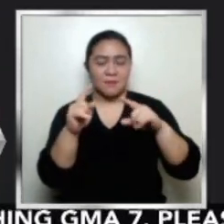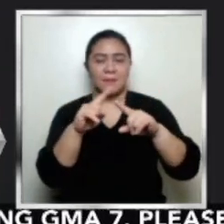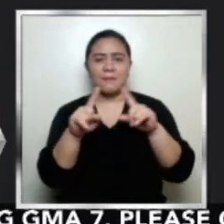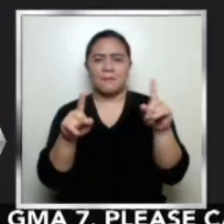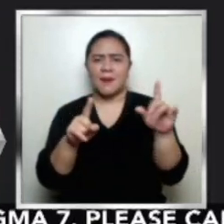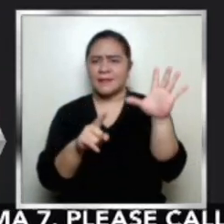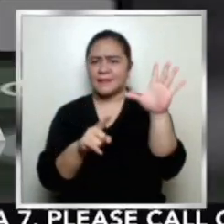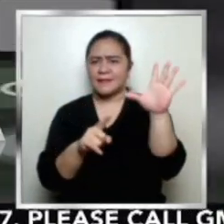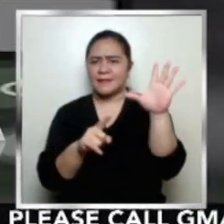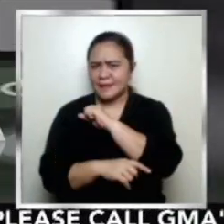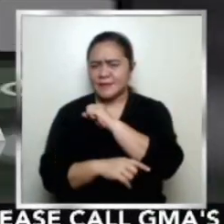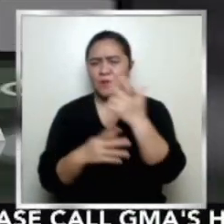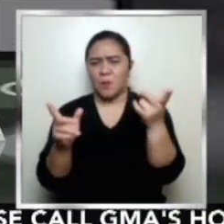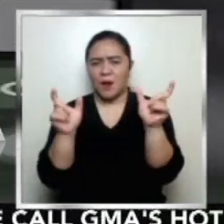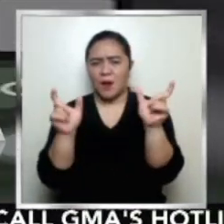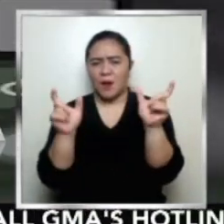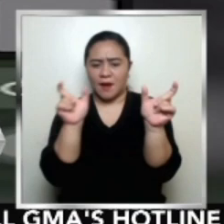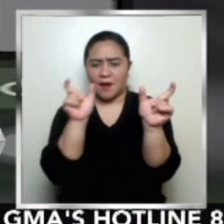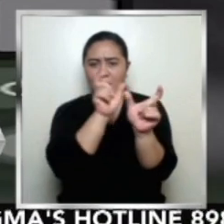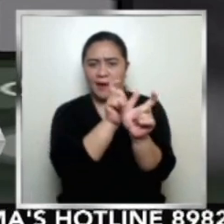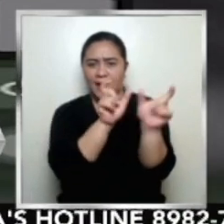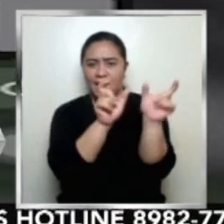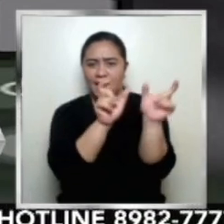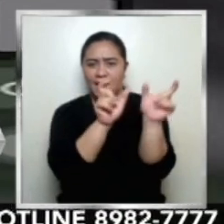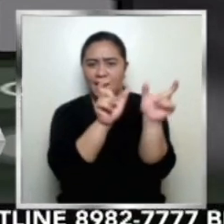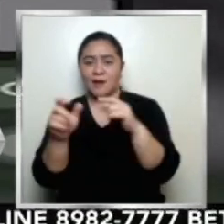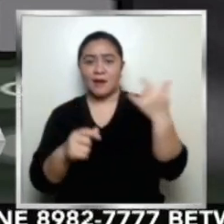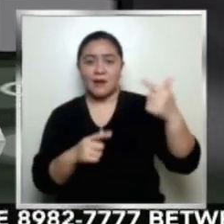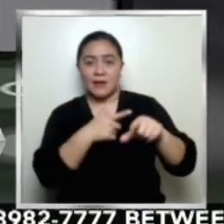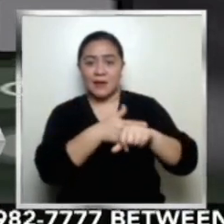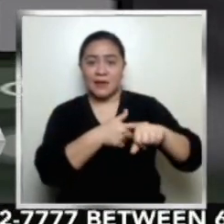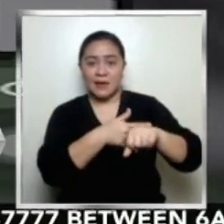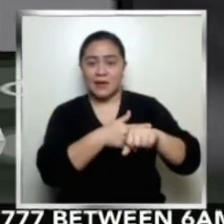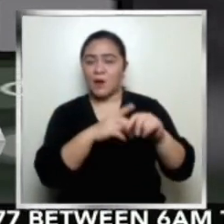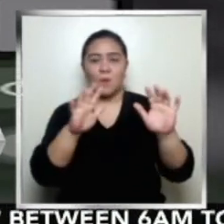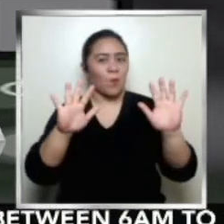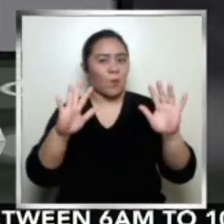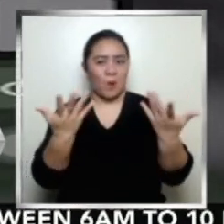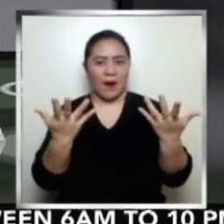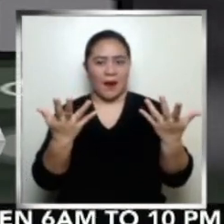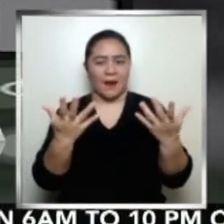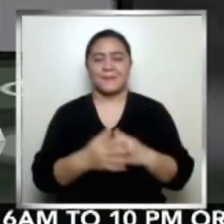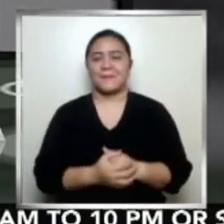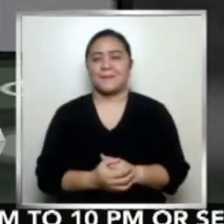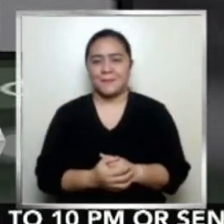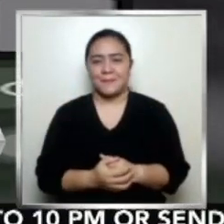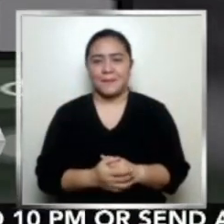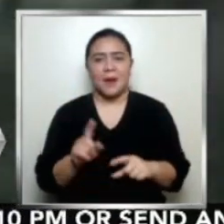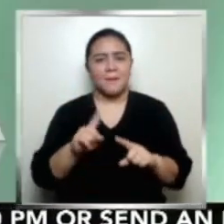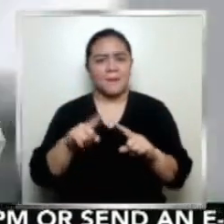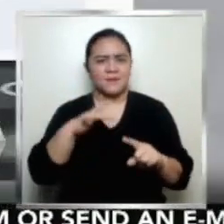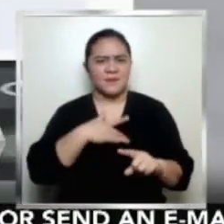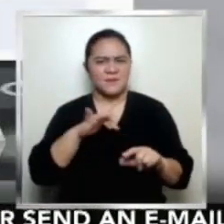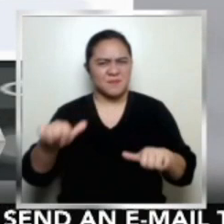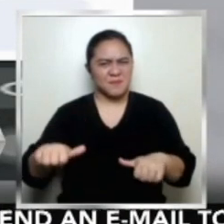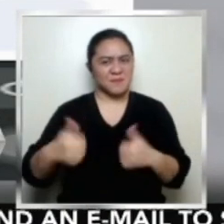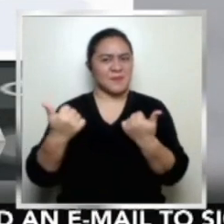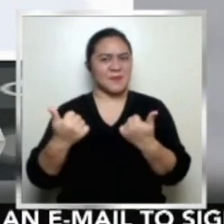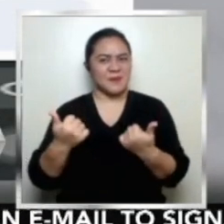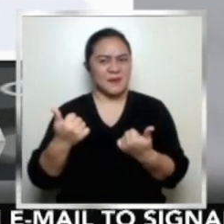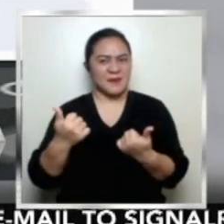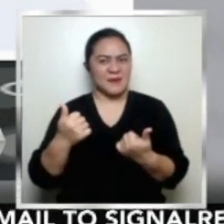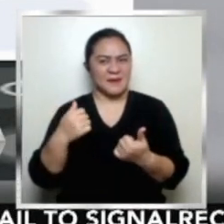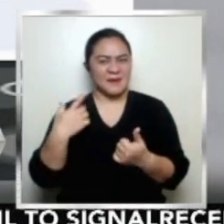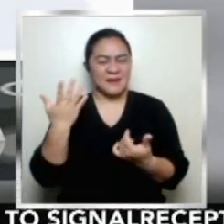ito nakaposisyon. Gray naman kung walang ganitong letra sa hinuhulaang salita. Challenging o sisiw lang? I-try mo naman